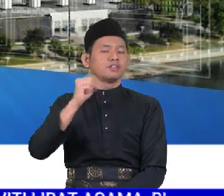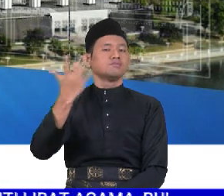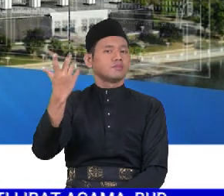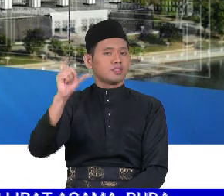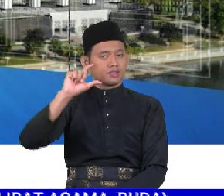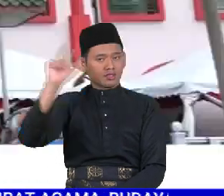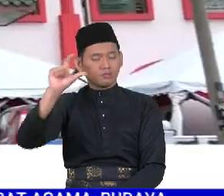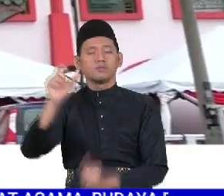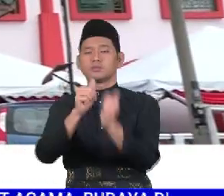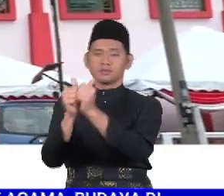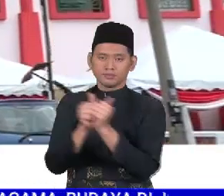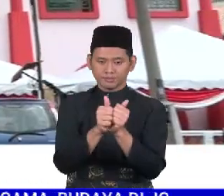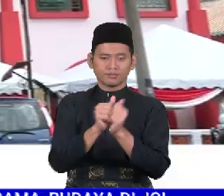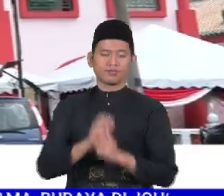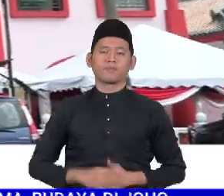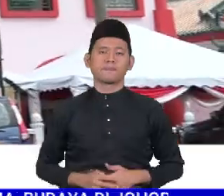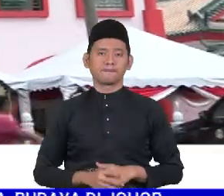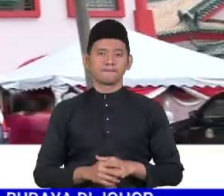ini.